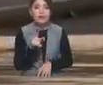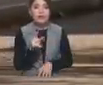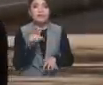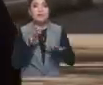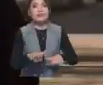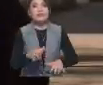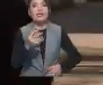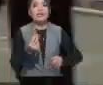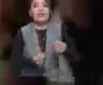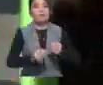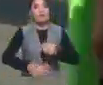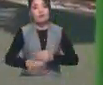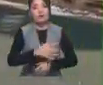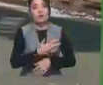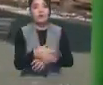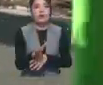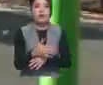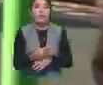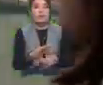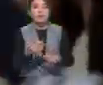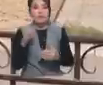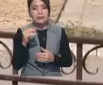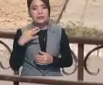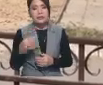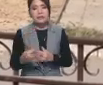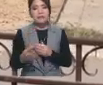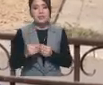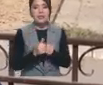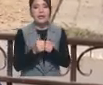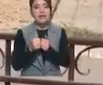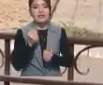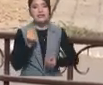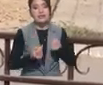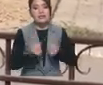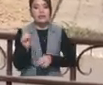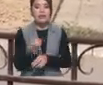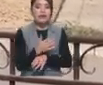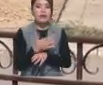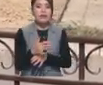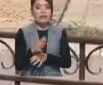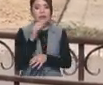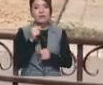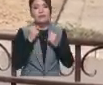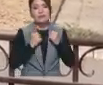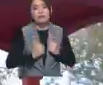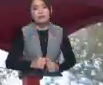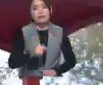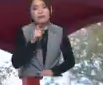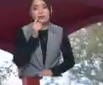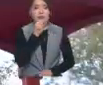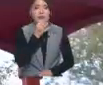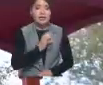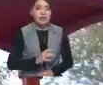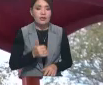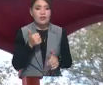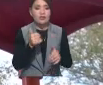детской площадки. Мужчина выходит на прогулку с маленьким сыном. Возле дома, прям во дворе, приятно, когда вот такое есть, где